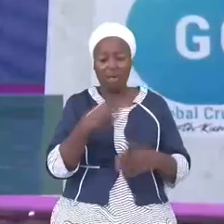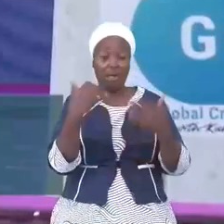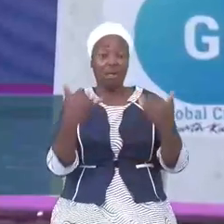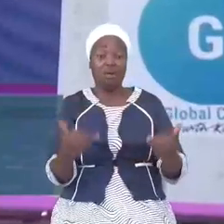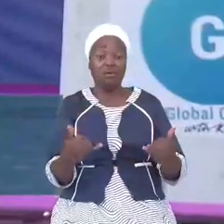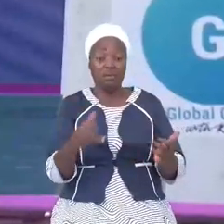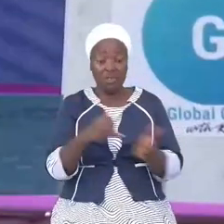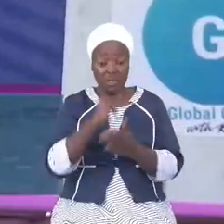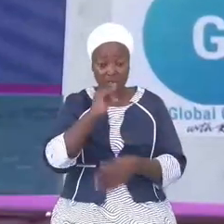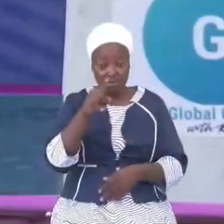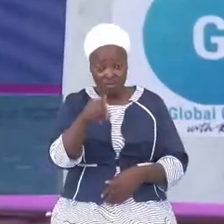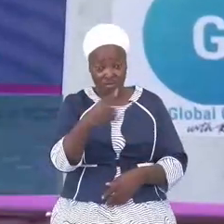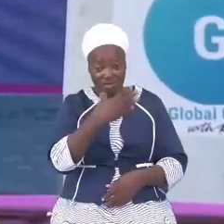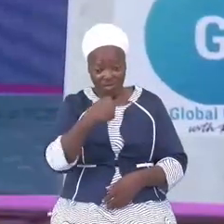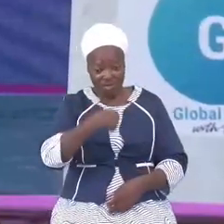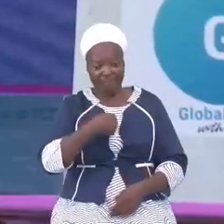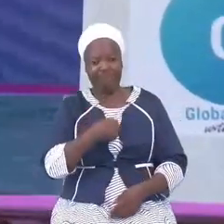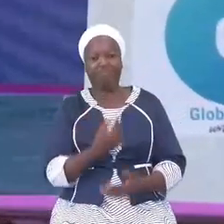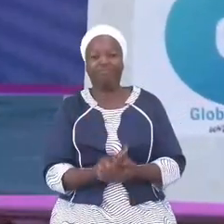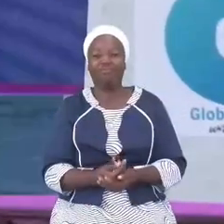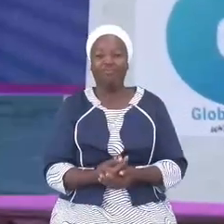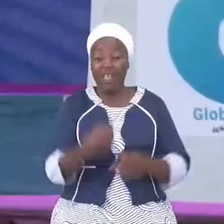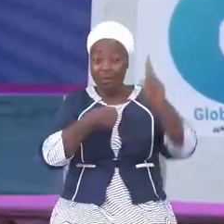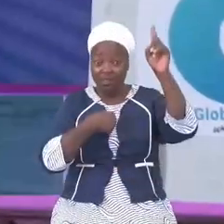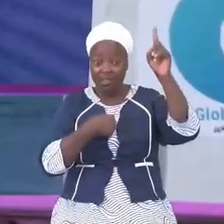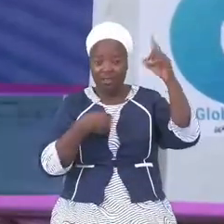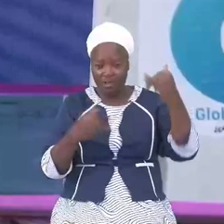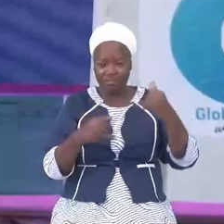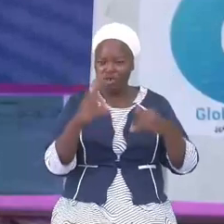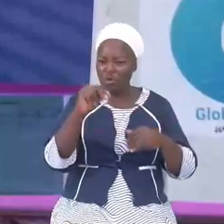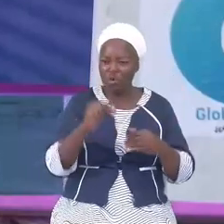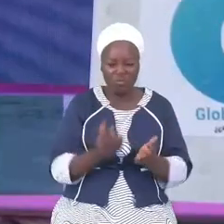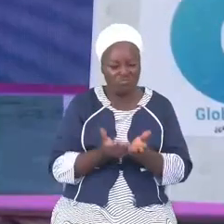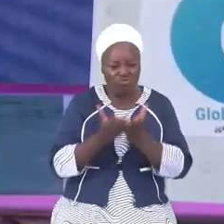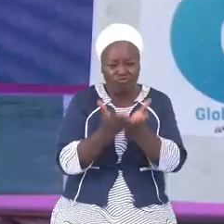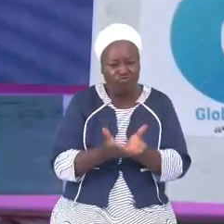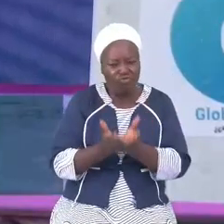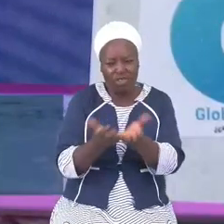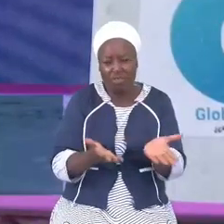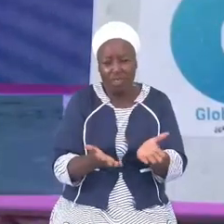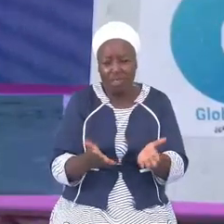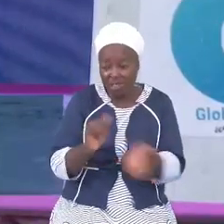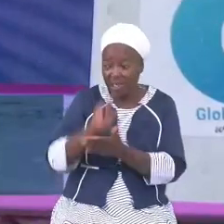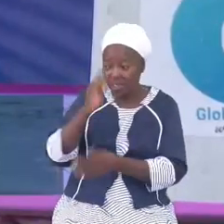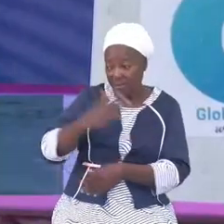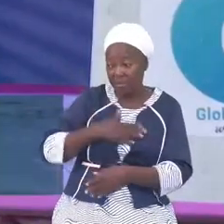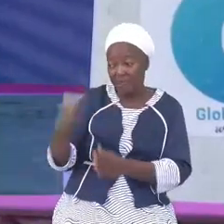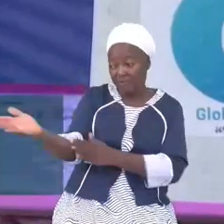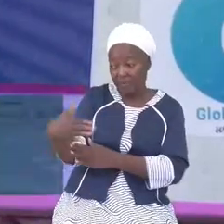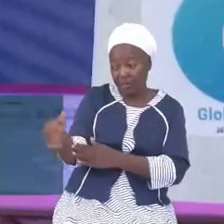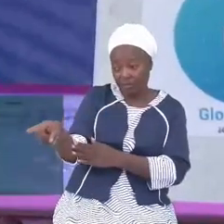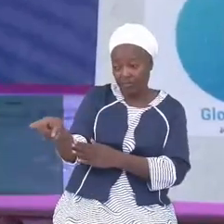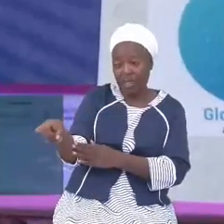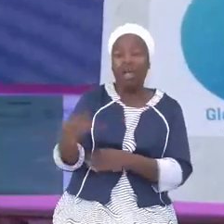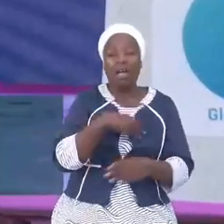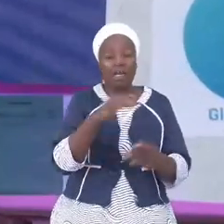moi. Puis il n'y a plus de navire ici. Ça, c'est ma baleine. Cette baleine